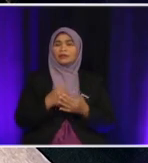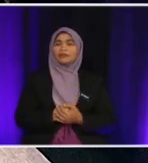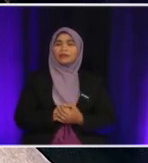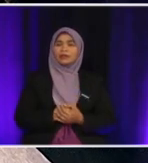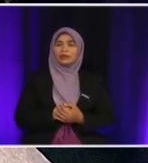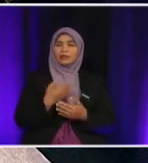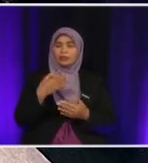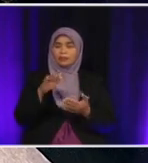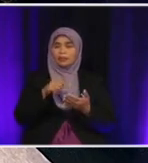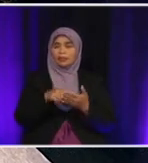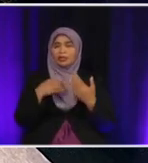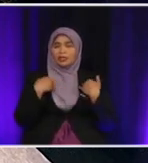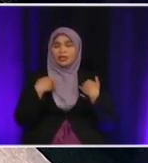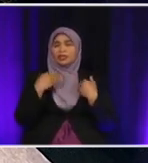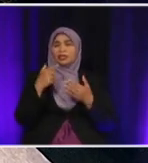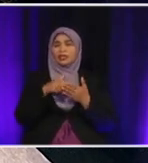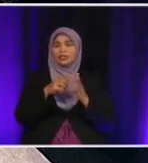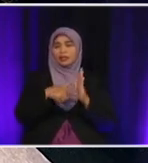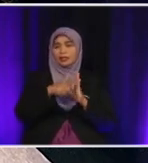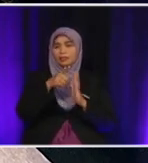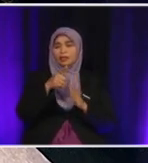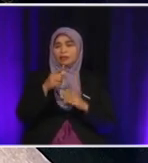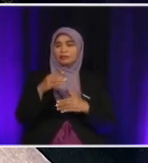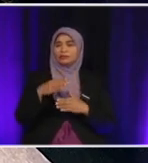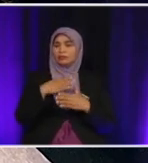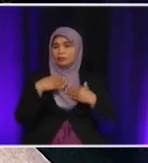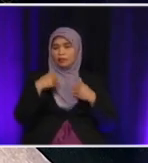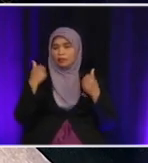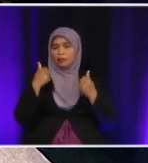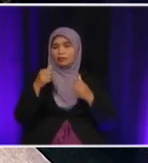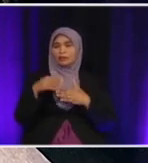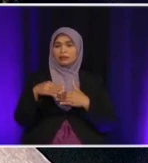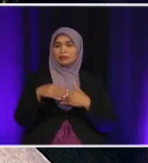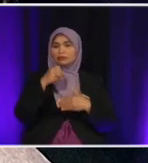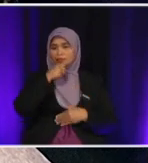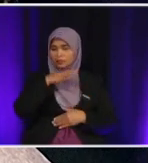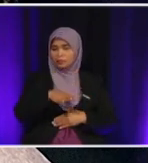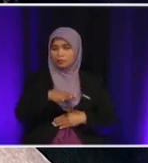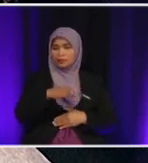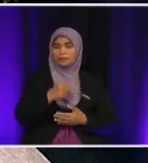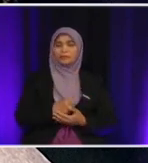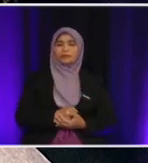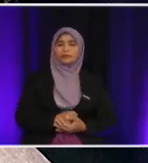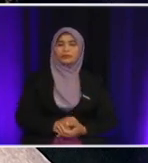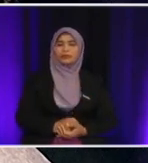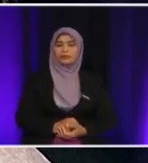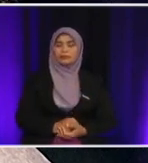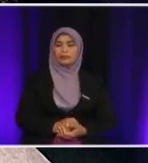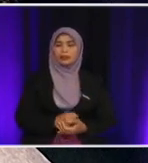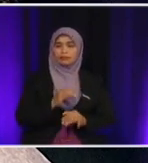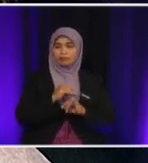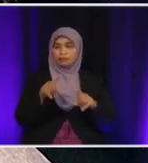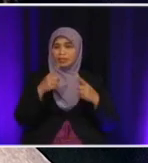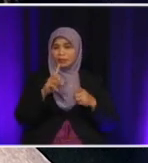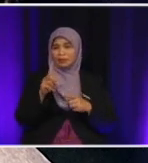Beberapa kelebihan dan kehebatan Nabi Shallallahu alaihi wasallam yang akan diceritakan oleh Ustadzah kita pada hari ini jangan